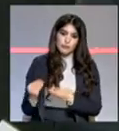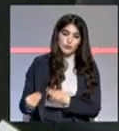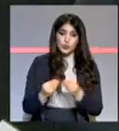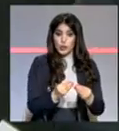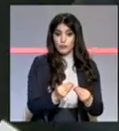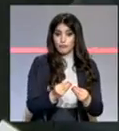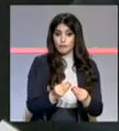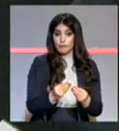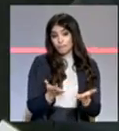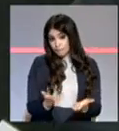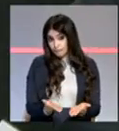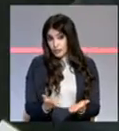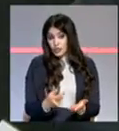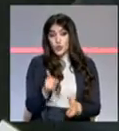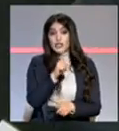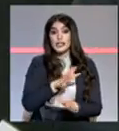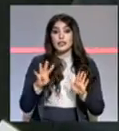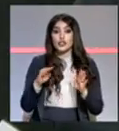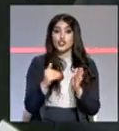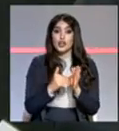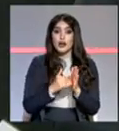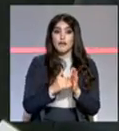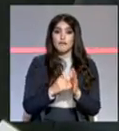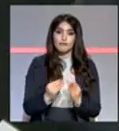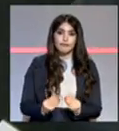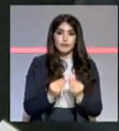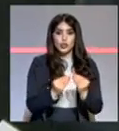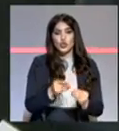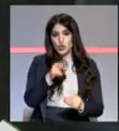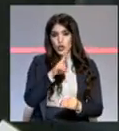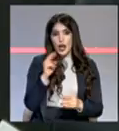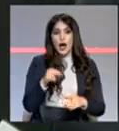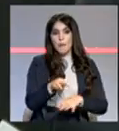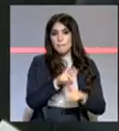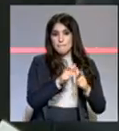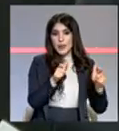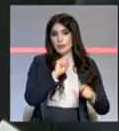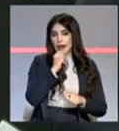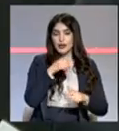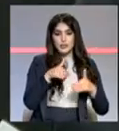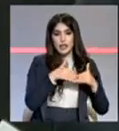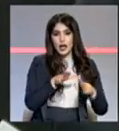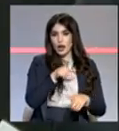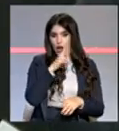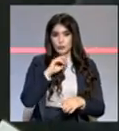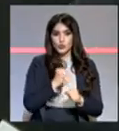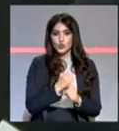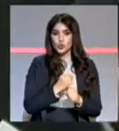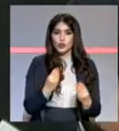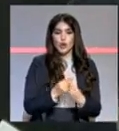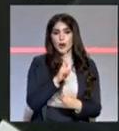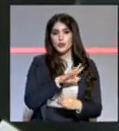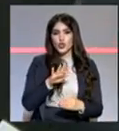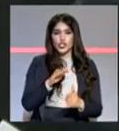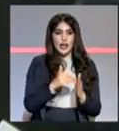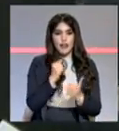طن، 19,000، ومن ألطف الله زاد المعمل حل نتاع الجابس ولا يخدم، خاطر فيه عندنا ستوك ب 25، هذاك الكل مش